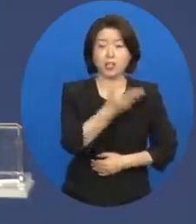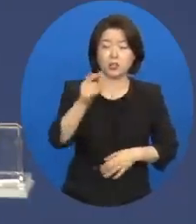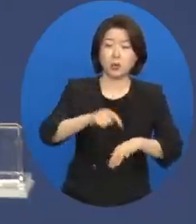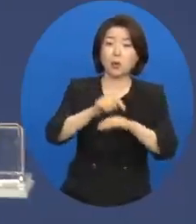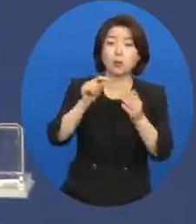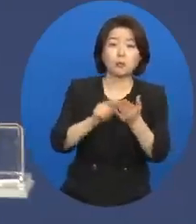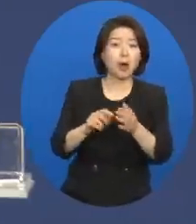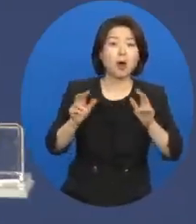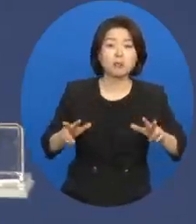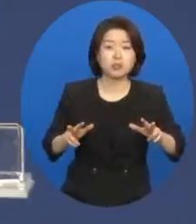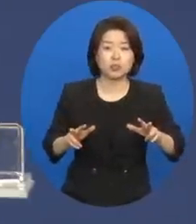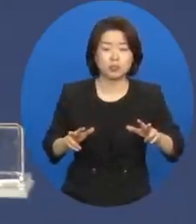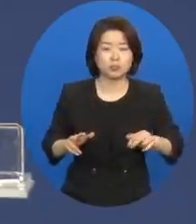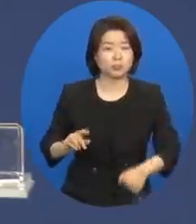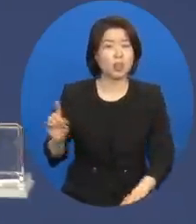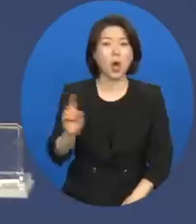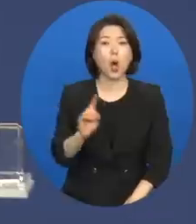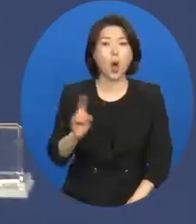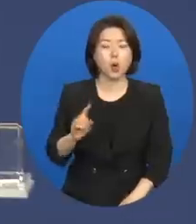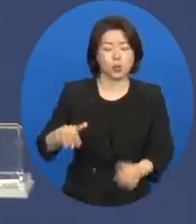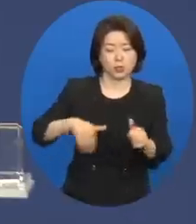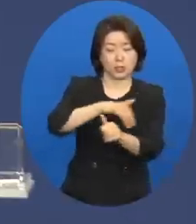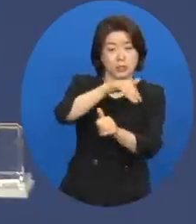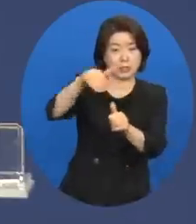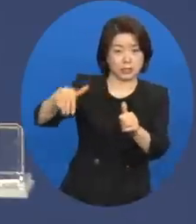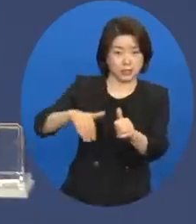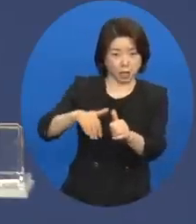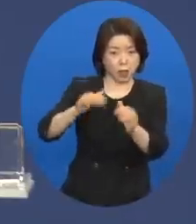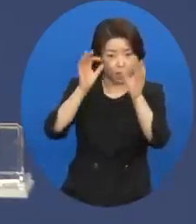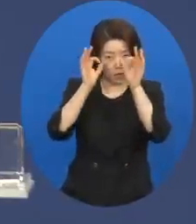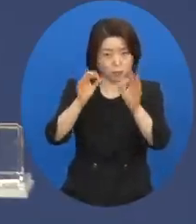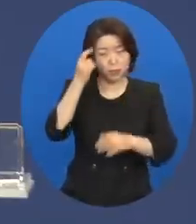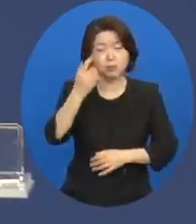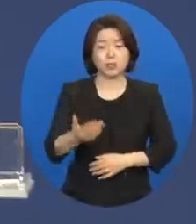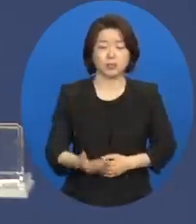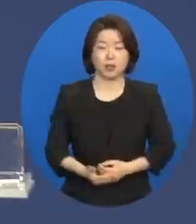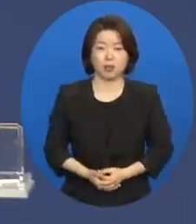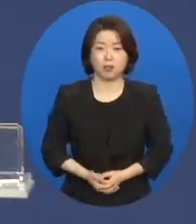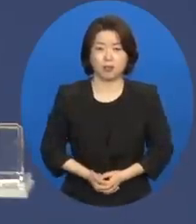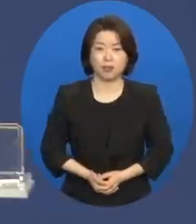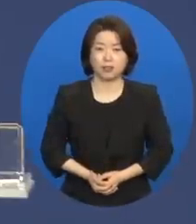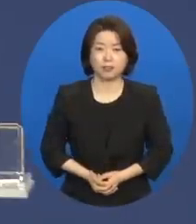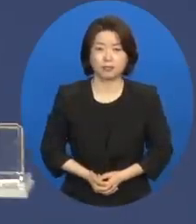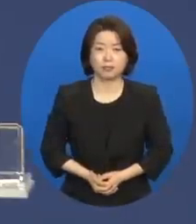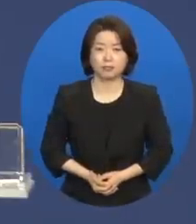지금 어떤 상태이십니까?